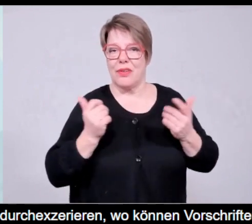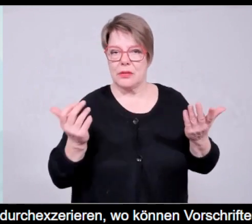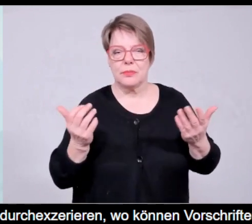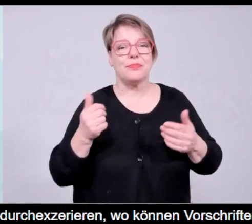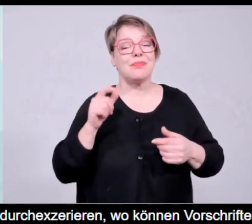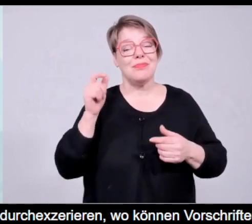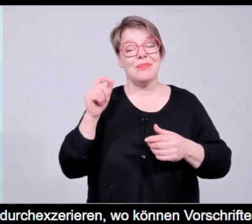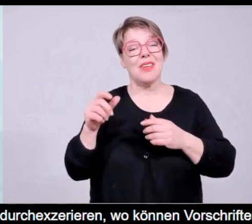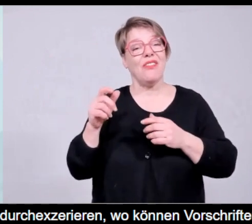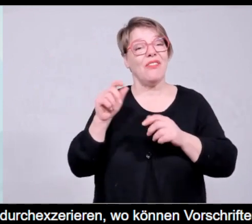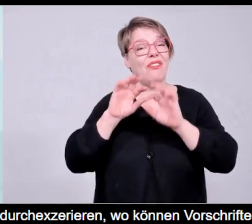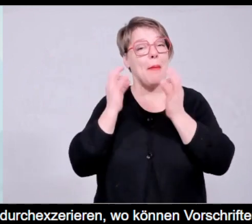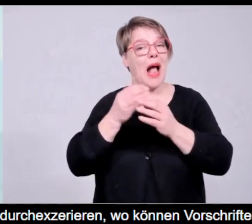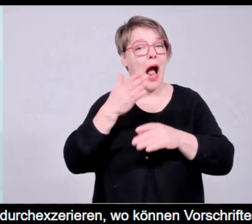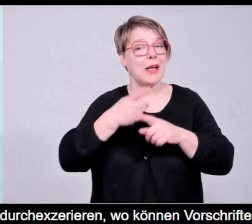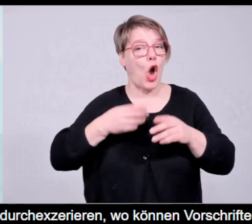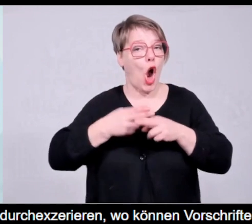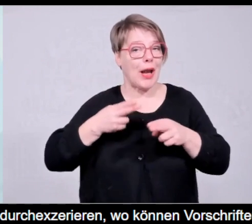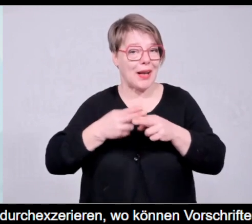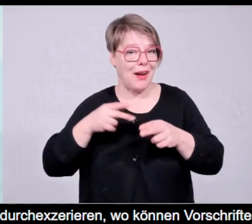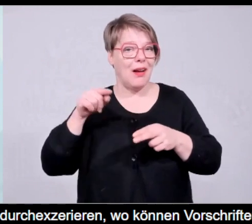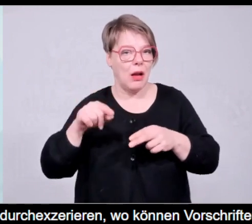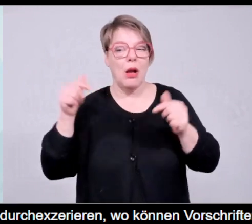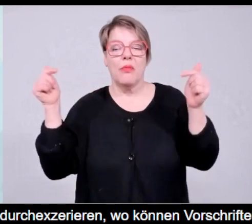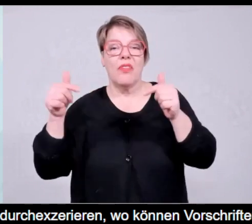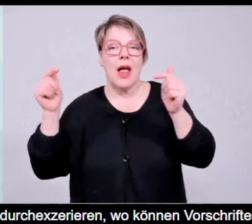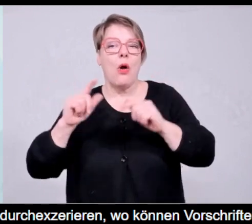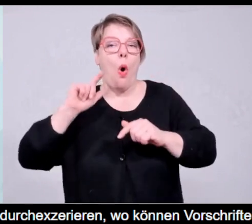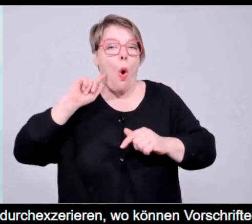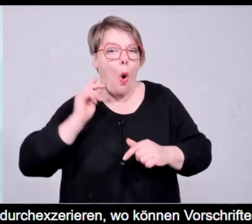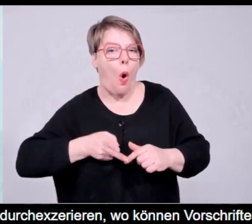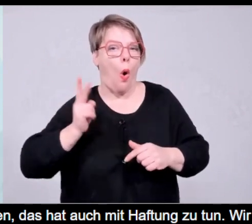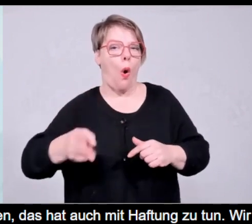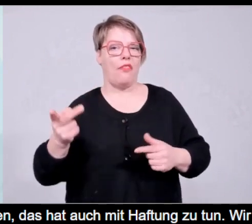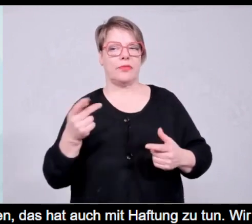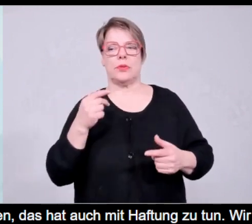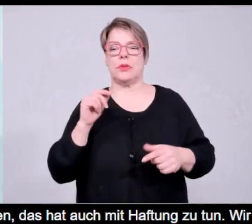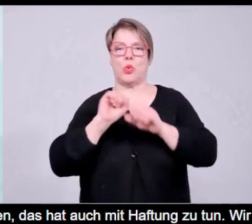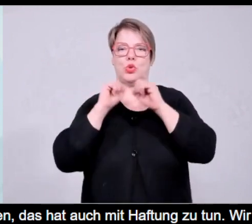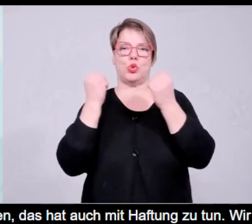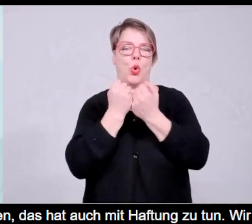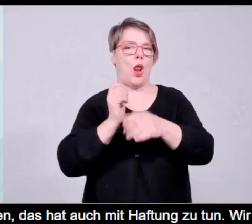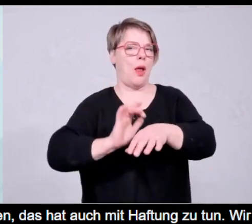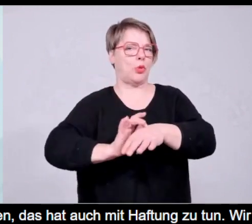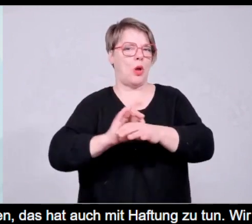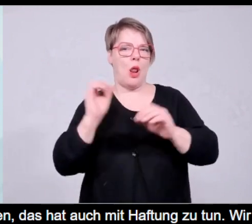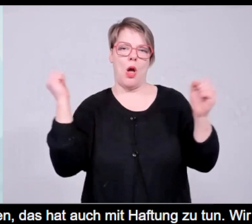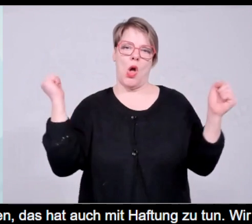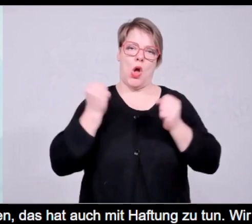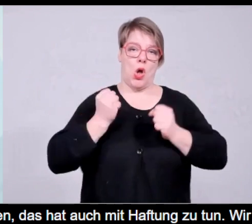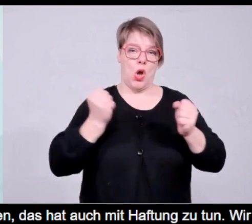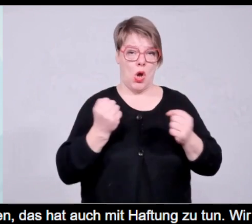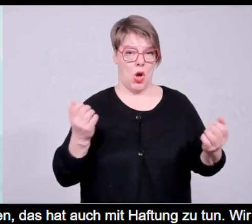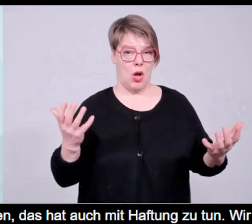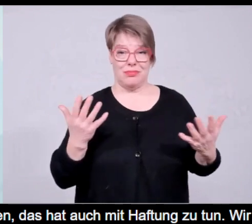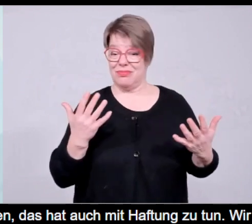versicherungsfremde Leistungen zu übernehmen. Alleine drei Milliarden aus der Frage Rentenpunkte der pflegenden Angehörigen, die bis jetzt nicht bezahlt